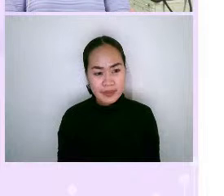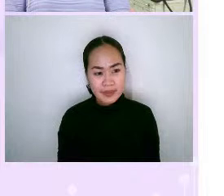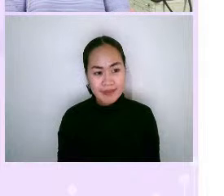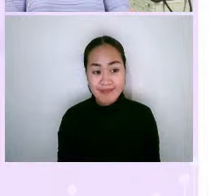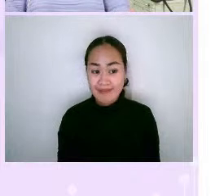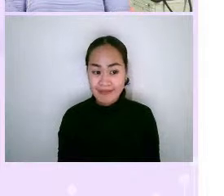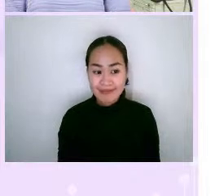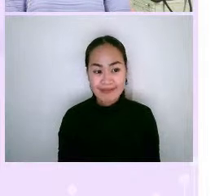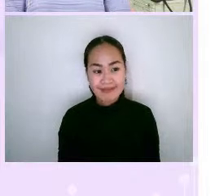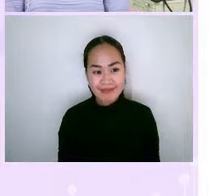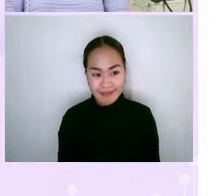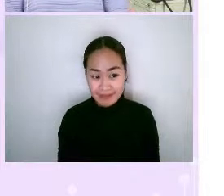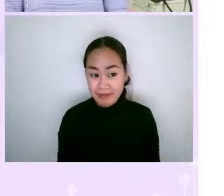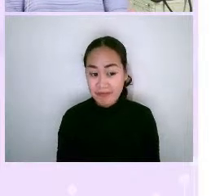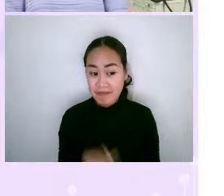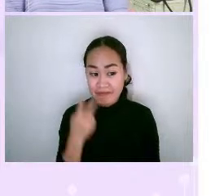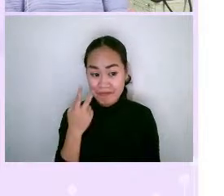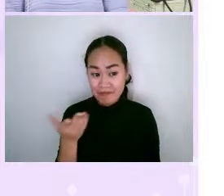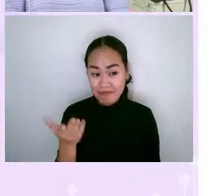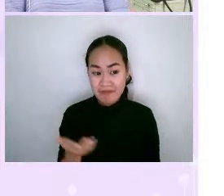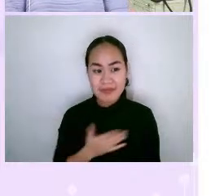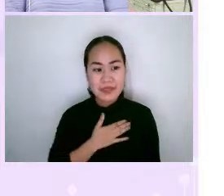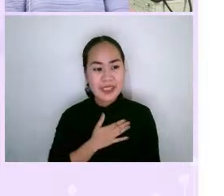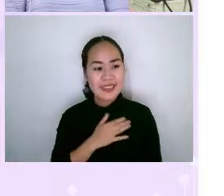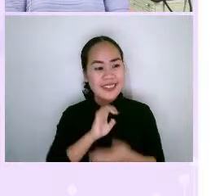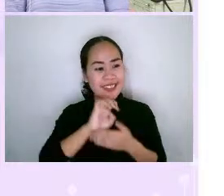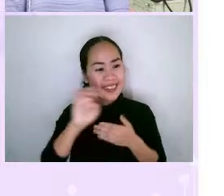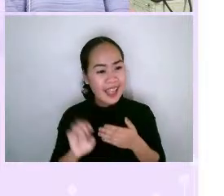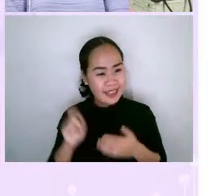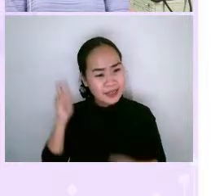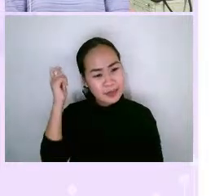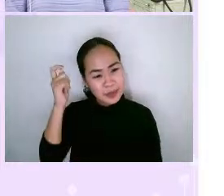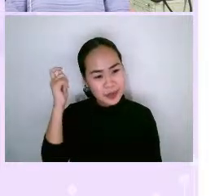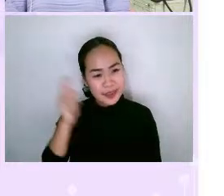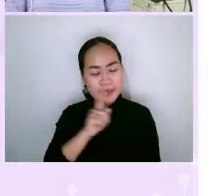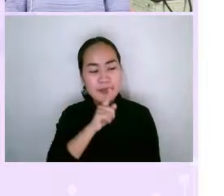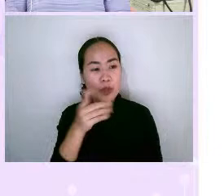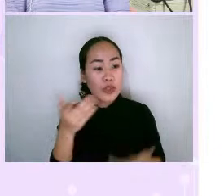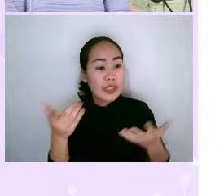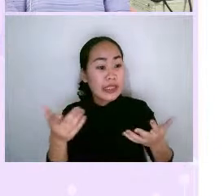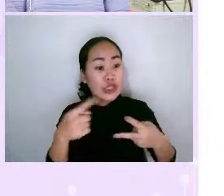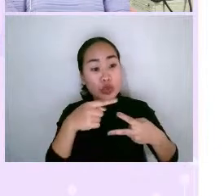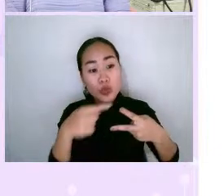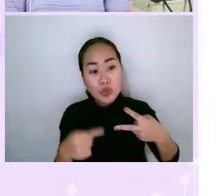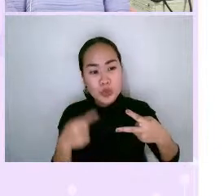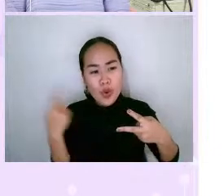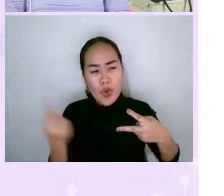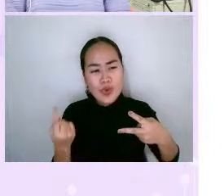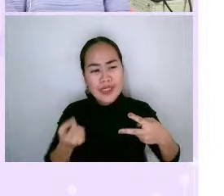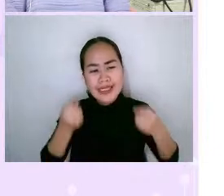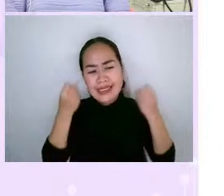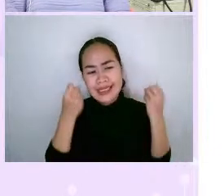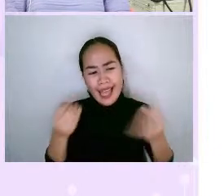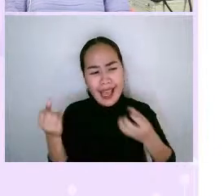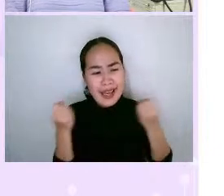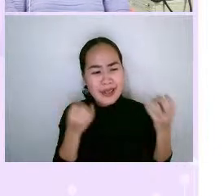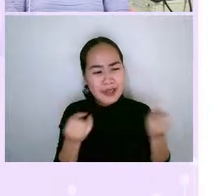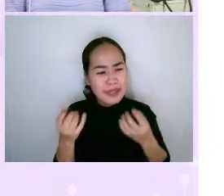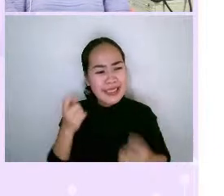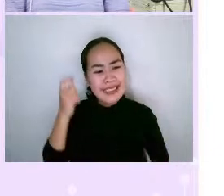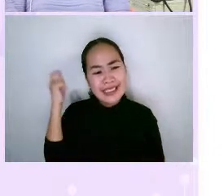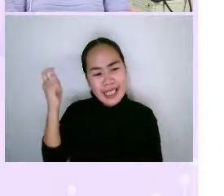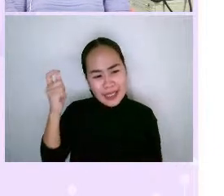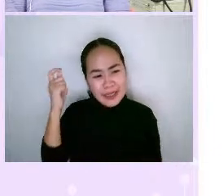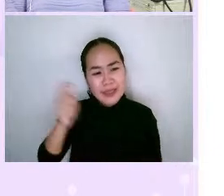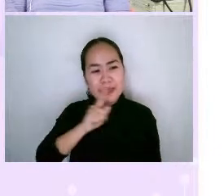Okay, so I think dyan na nagtatapos yung ating testimony. Ito ay dalawa lamang sa maraming testimonies ng ating